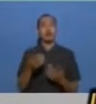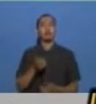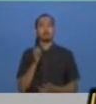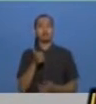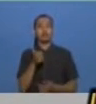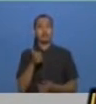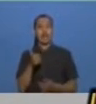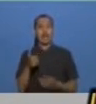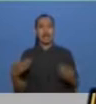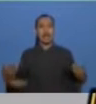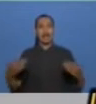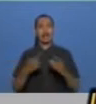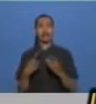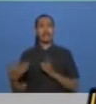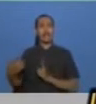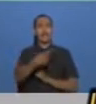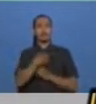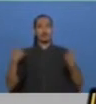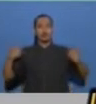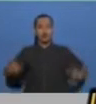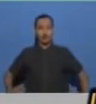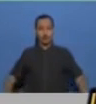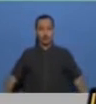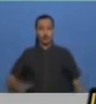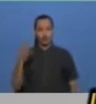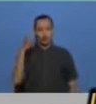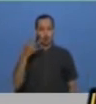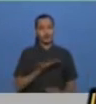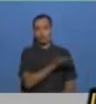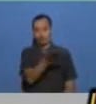adalah memasukkan satu antibodi,